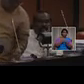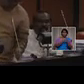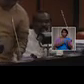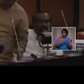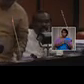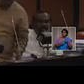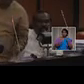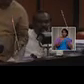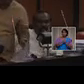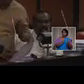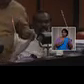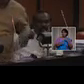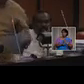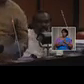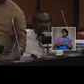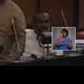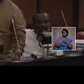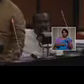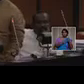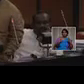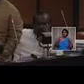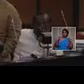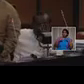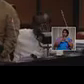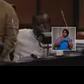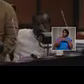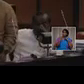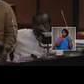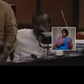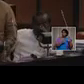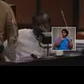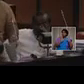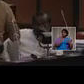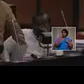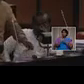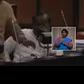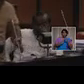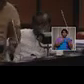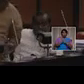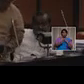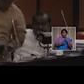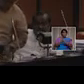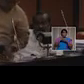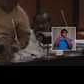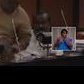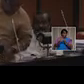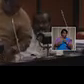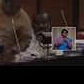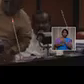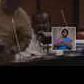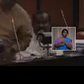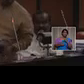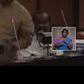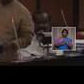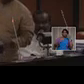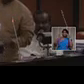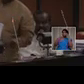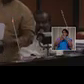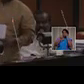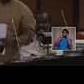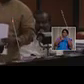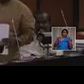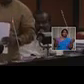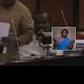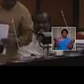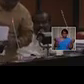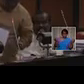வேண்டும். இன்று யூரியா பசலை 65,000 மெட்ரிக் டன் இலங்கை வர இருந்தும் 40,000 மெட்ரிக்